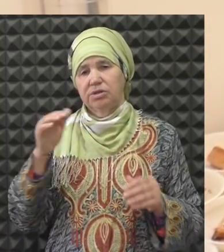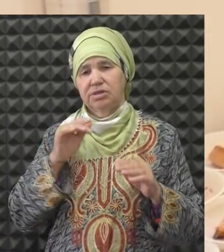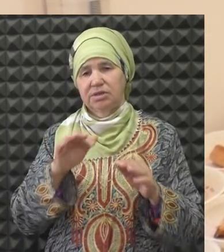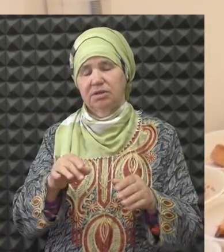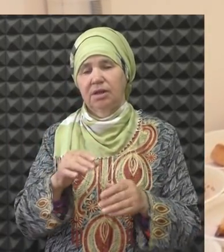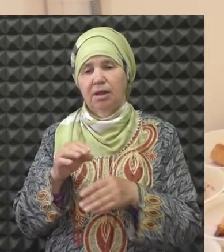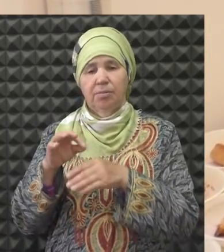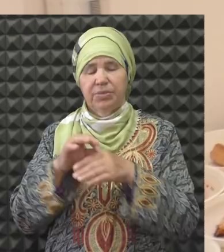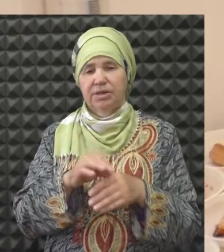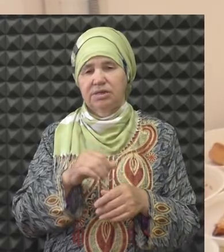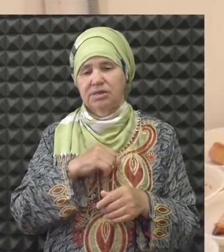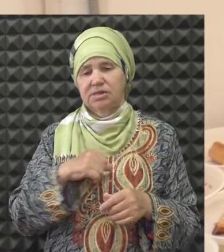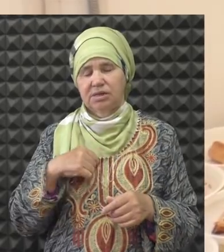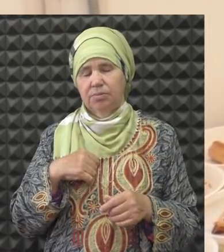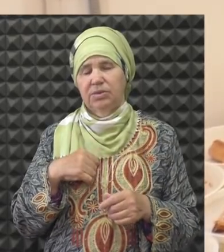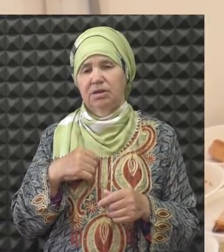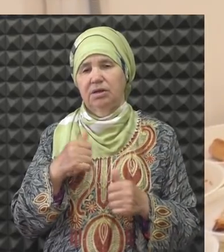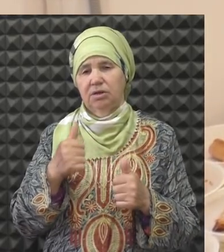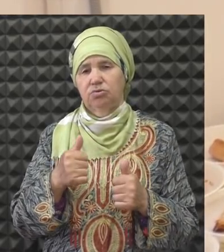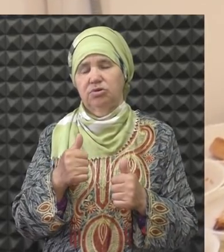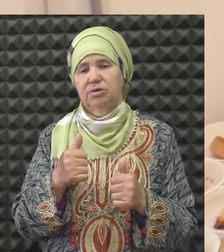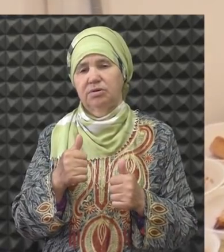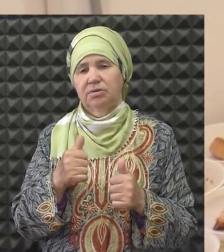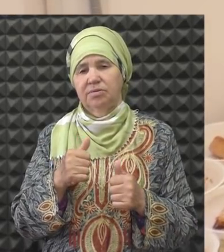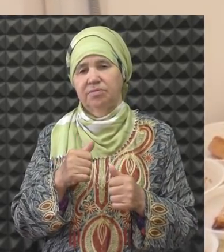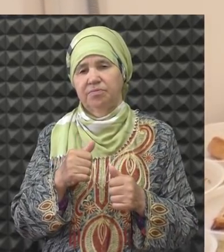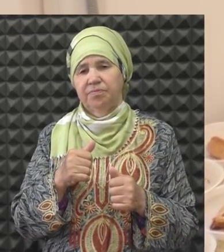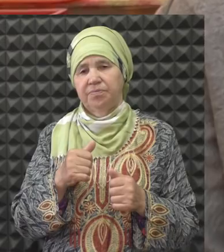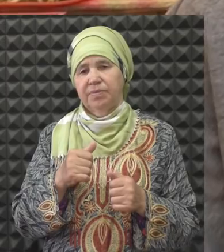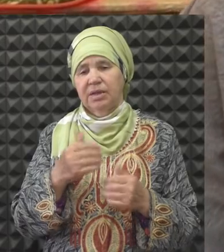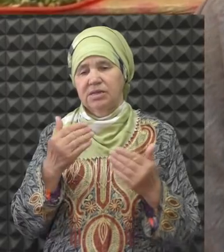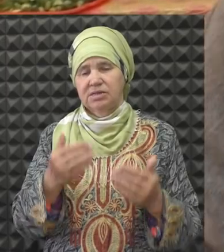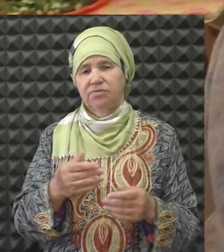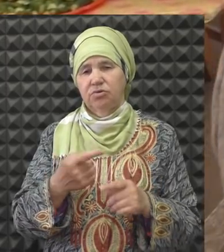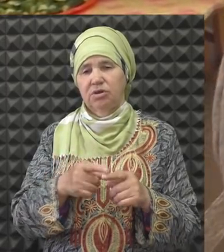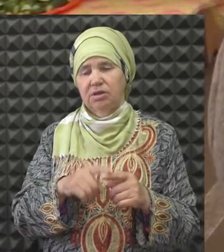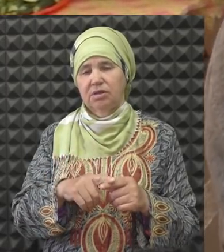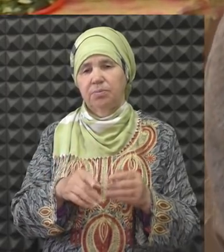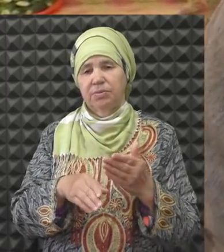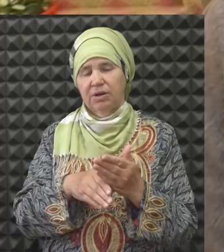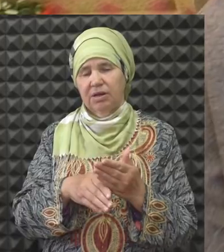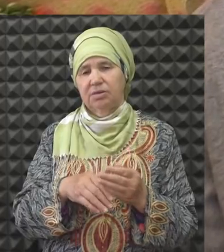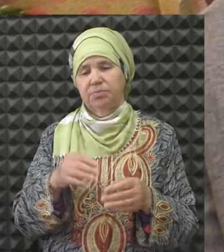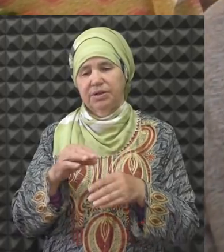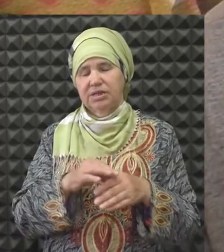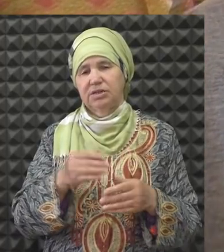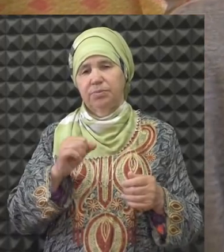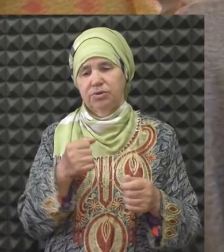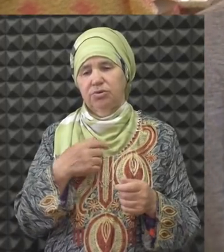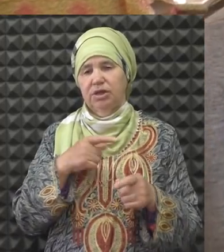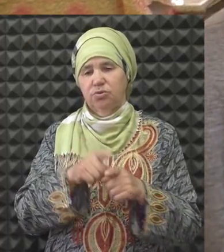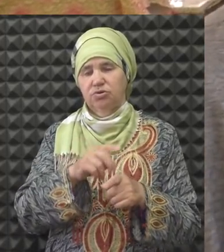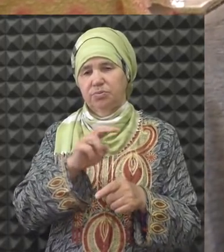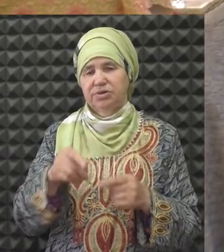дело приносит человеку сауап от 1 до 700 раз. Да, я сегодня первый раз пришла помогать, меня